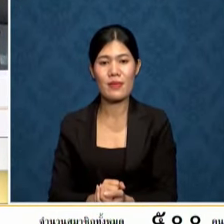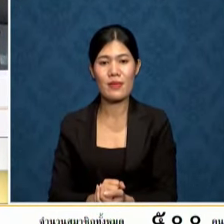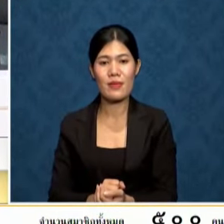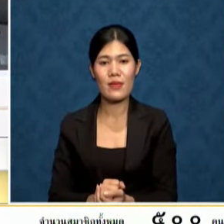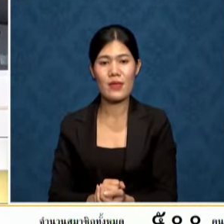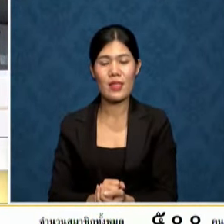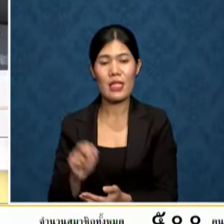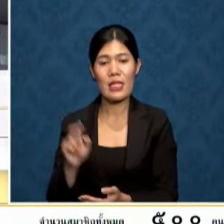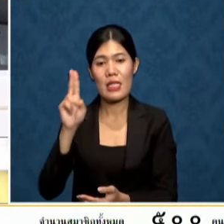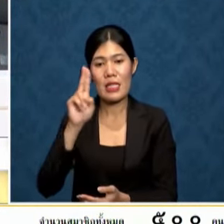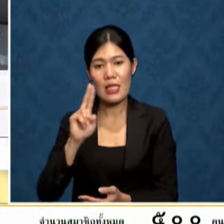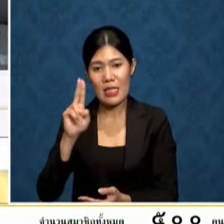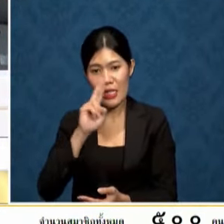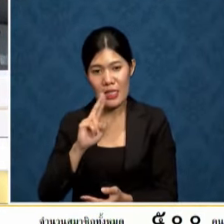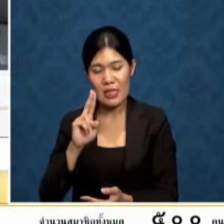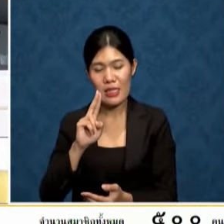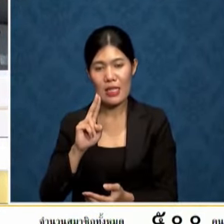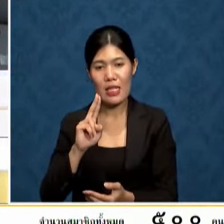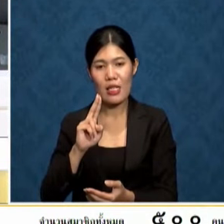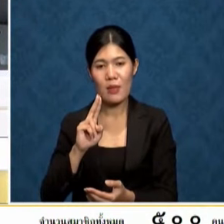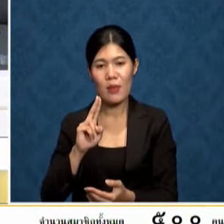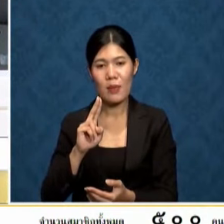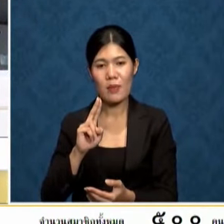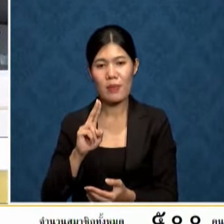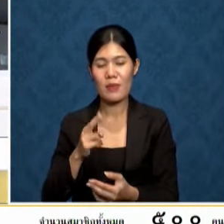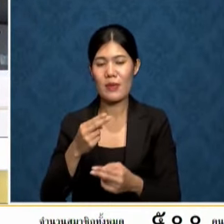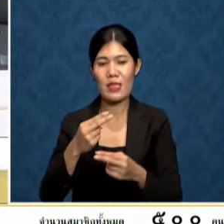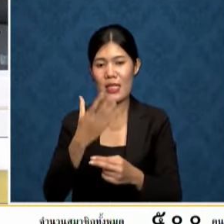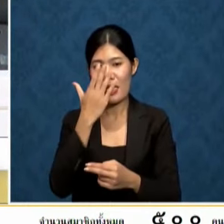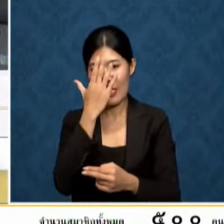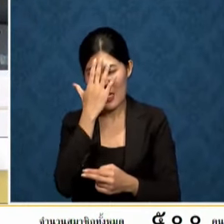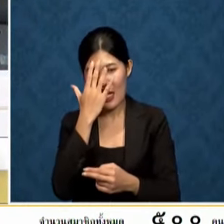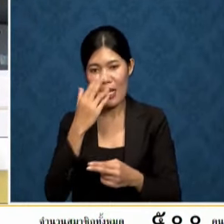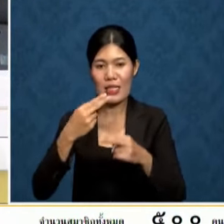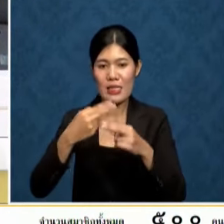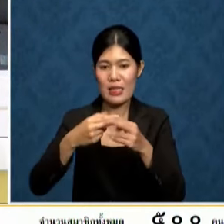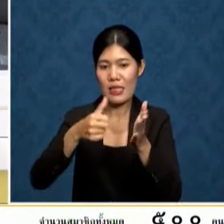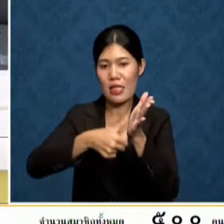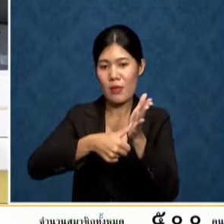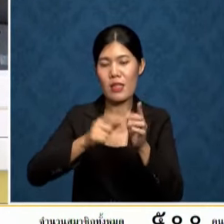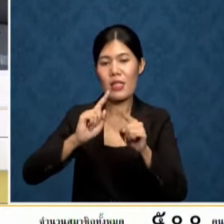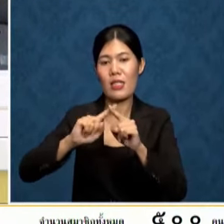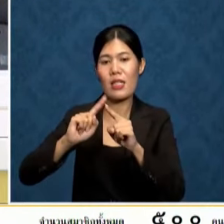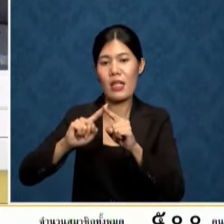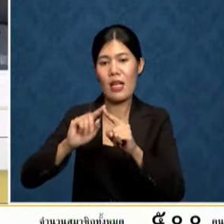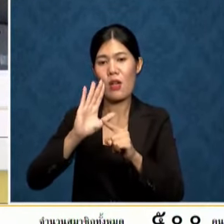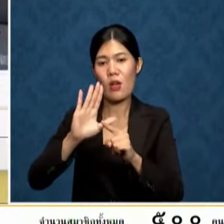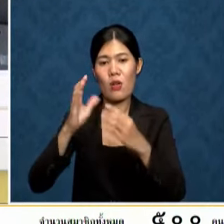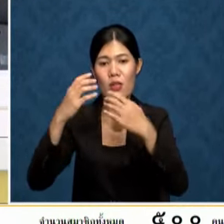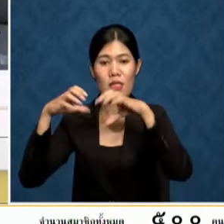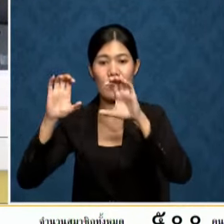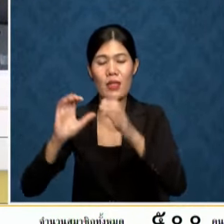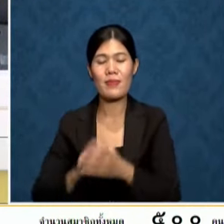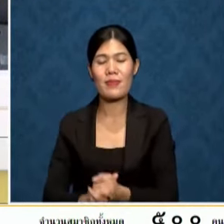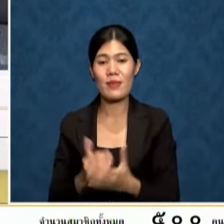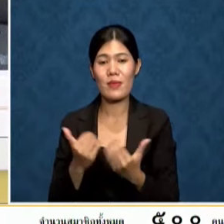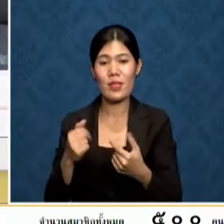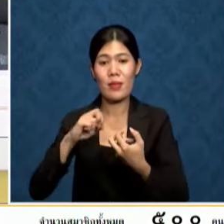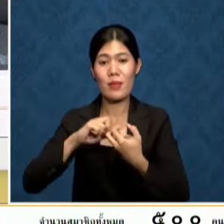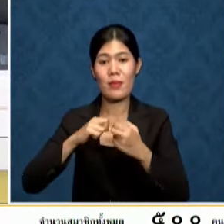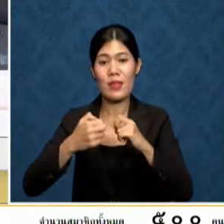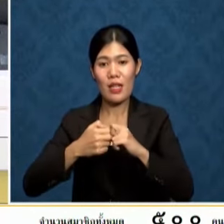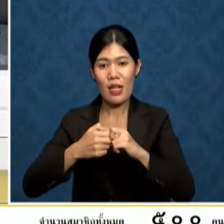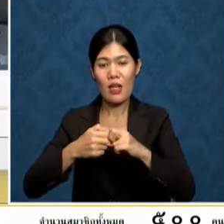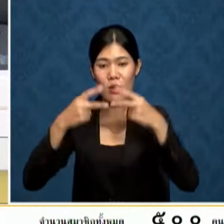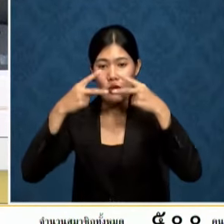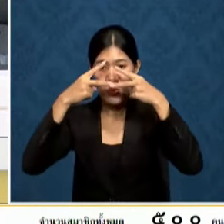กลไกการยืนยันตัวตนของภาครัฐนี้ได้เช่นเดียวกันปัญหาอีกอย่างหนึ่งที่พบเจอมาโดยตลอดอย่างเช่นเรื่องของแง Callเซ็นตเช่นเดียว